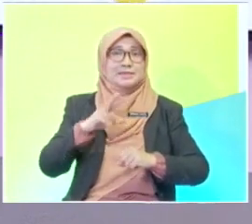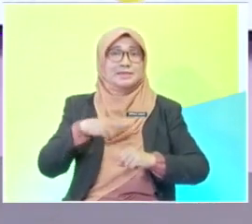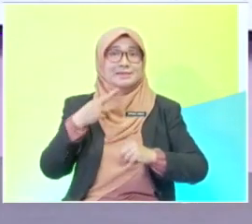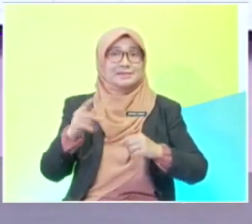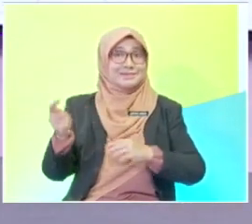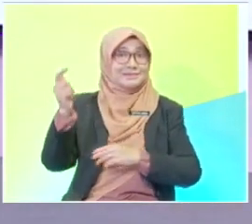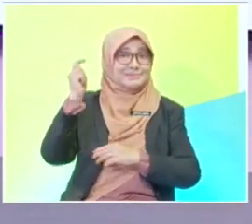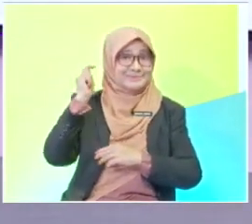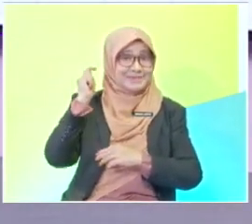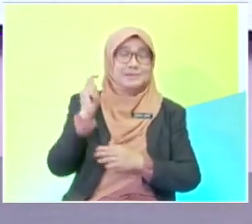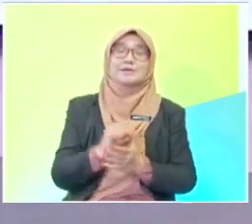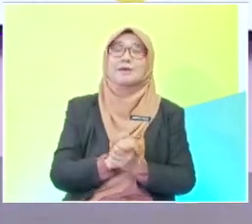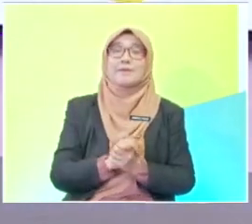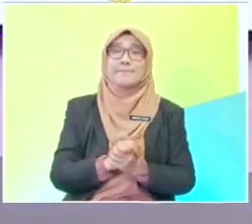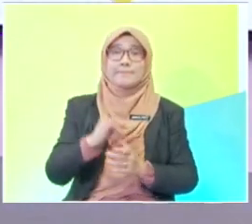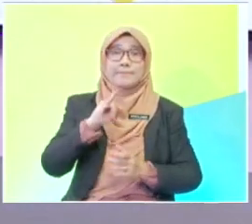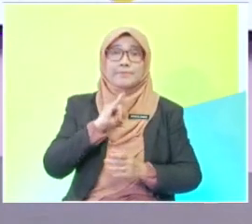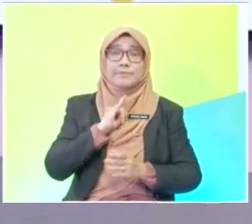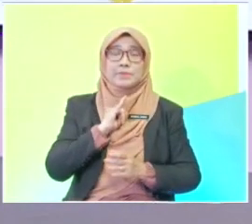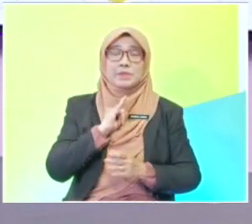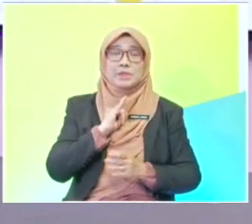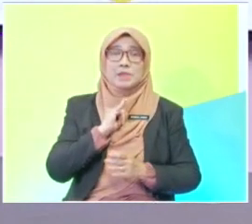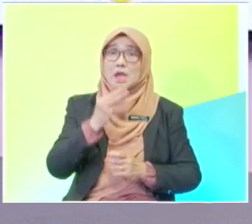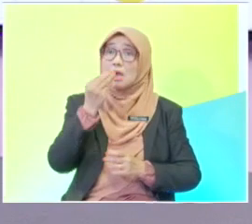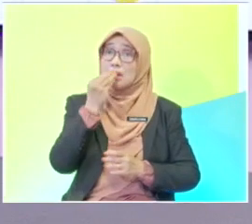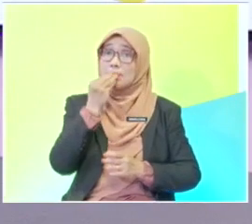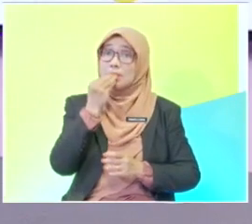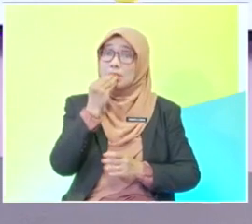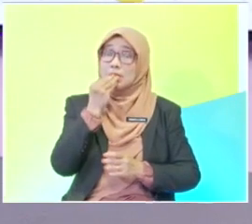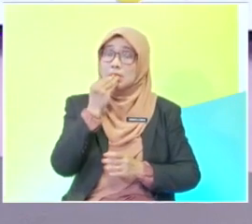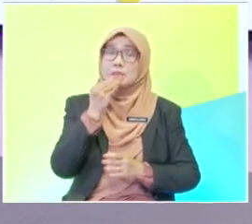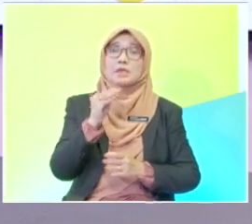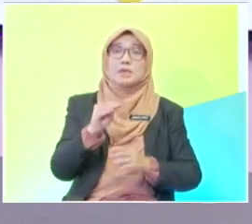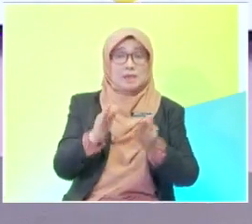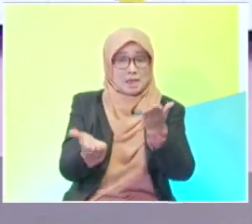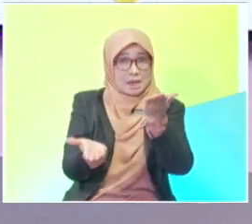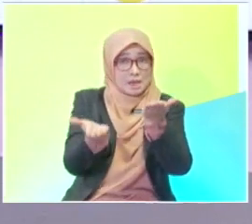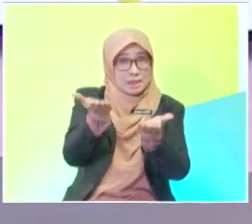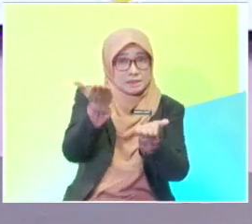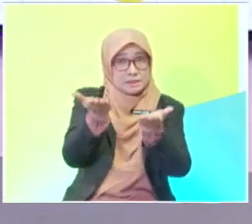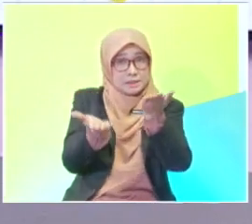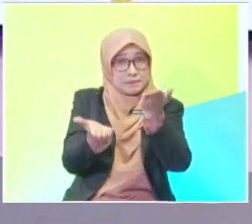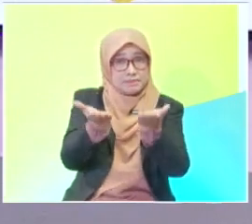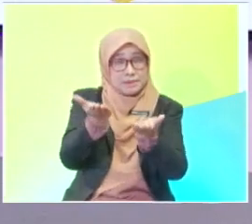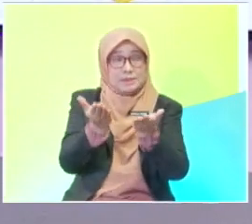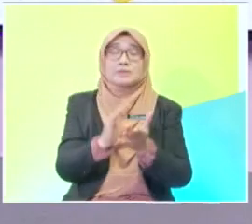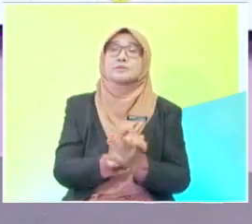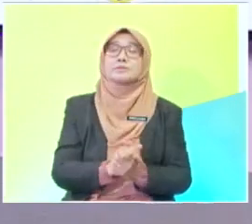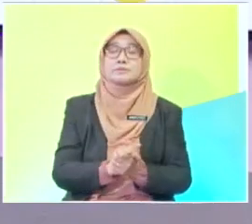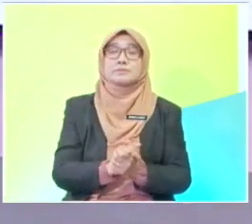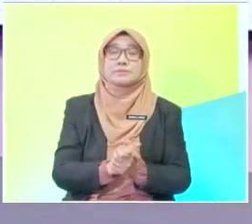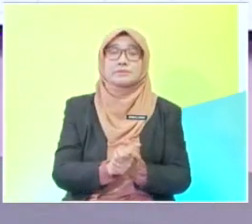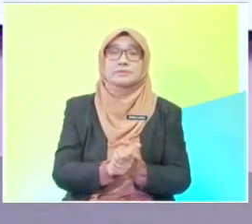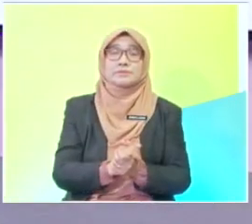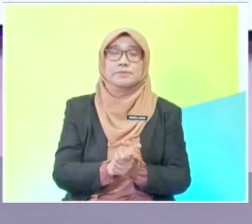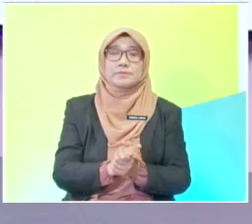betul. Yang kedua, cikgu, saya rasa mengamalkan pemakanan dengan gizi seimbang. Ya, betul. Itu Gizi sangat seimbang. penting. Okey,